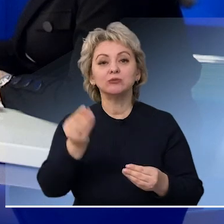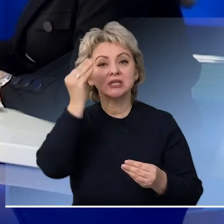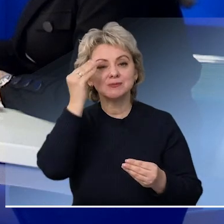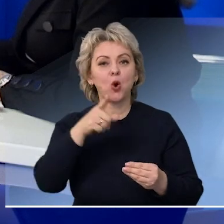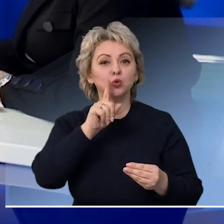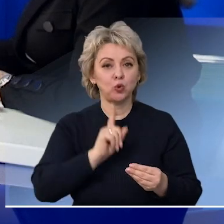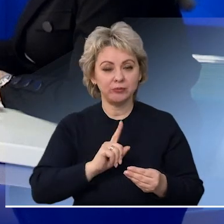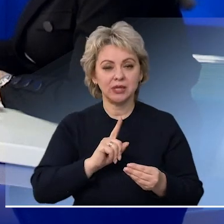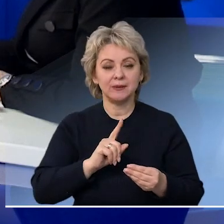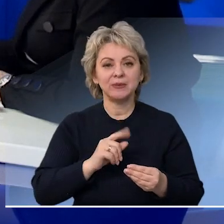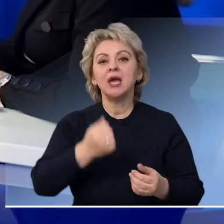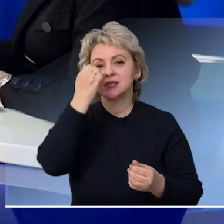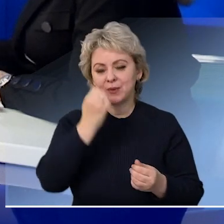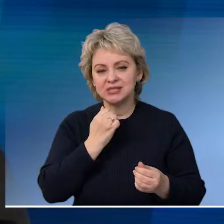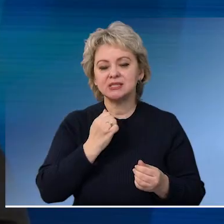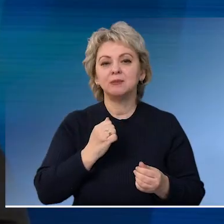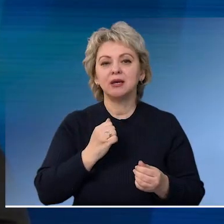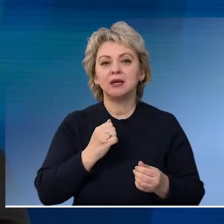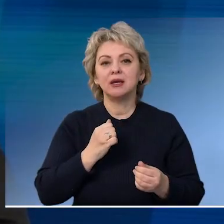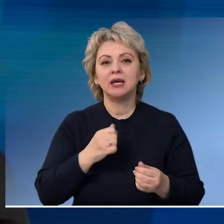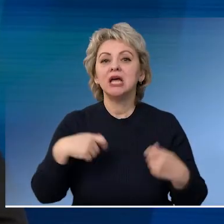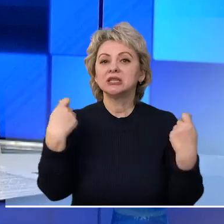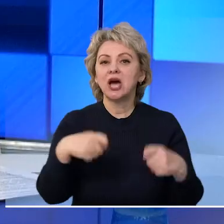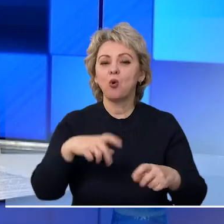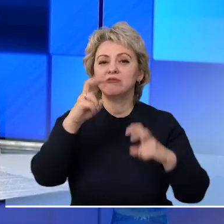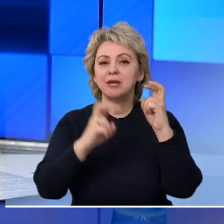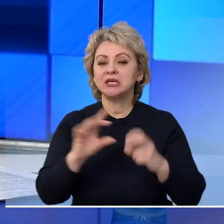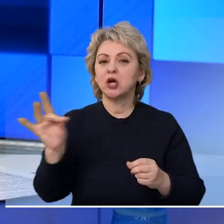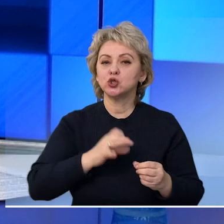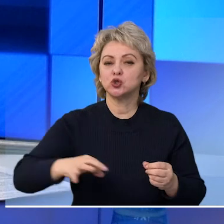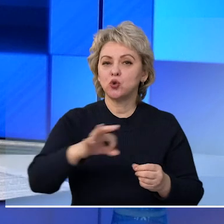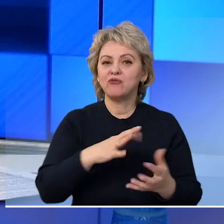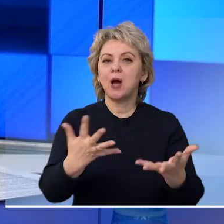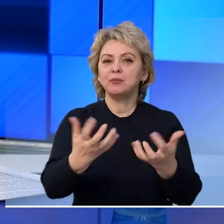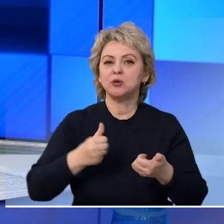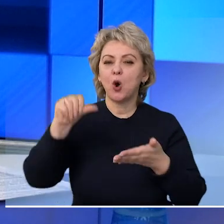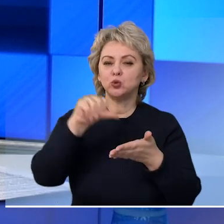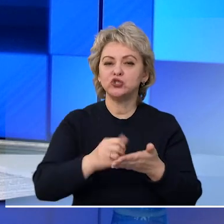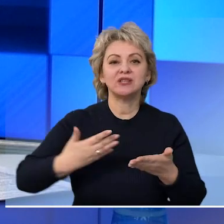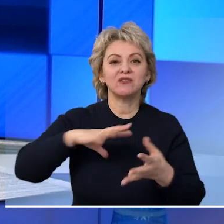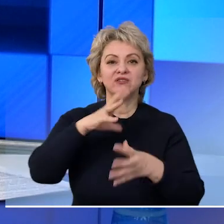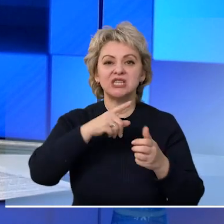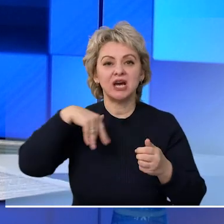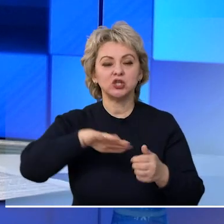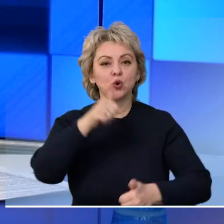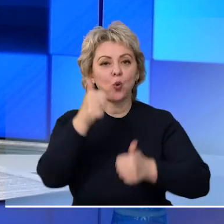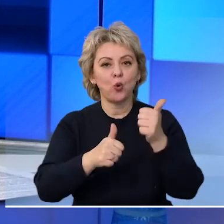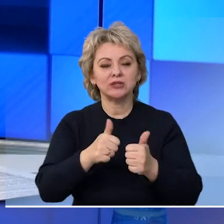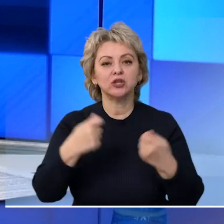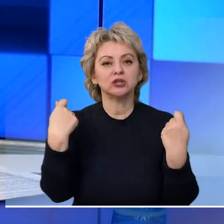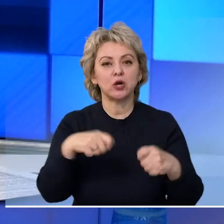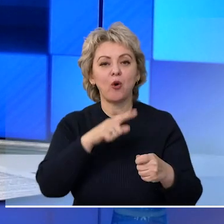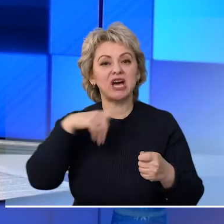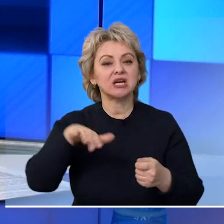в каком-то смысле удобней. Спасибо. Спасибо. Спасибо. Торговые предприятия Ростовской области принимают участие во всероссийском